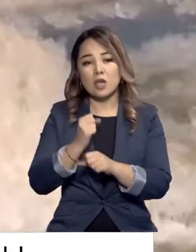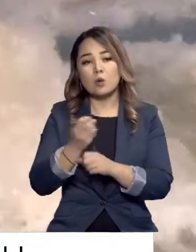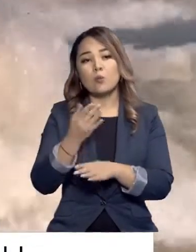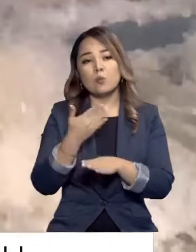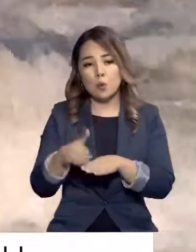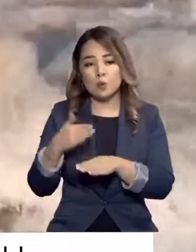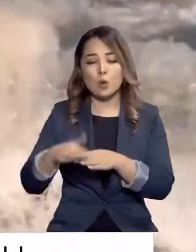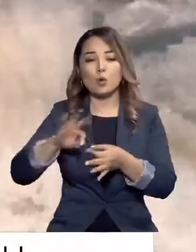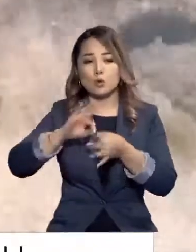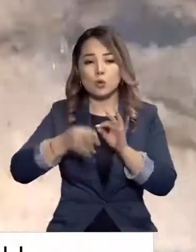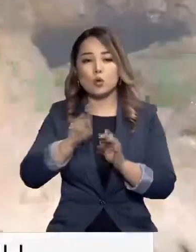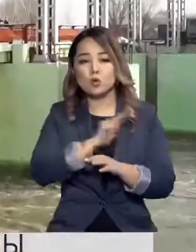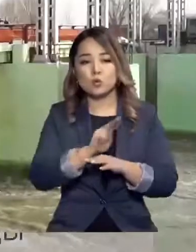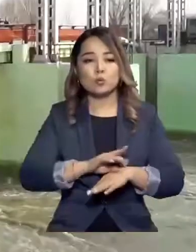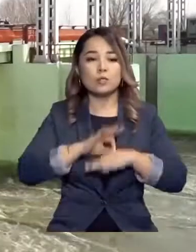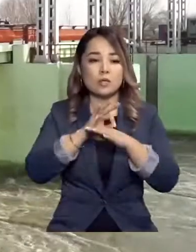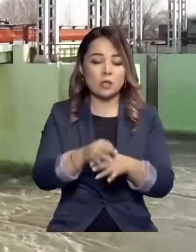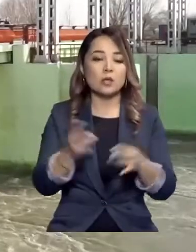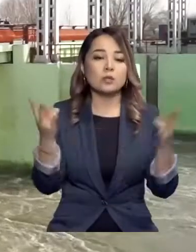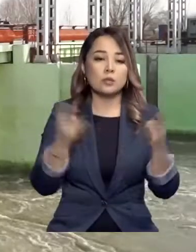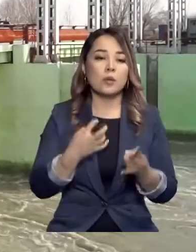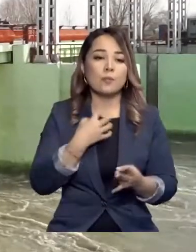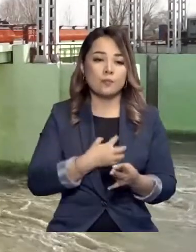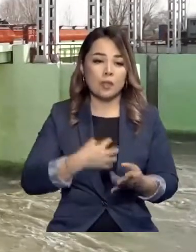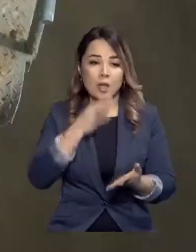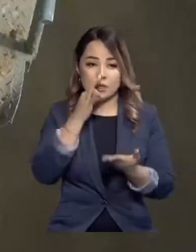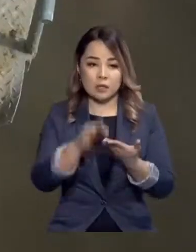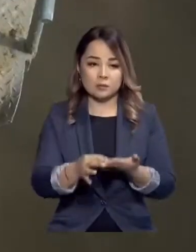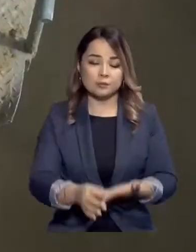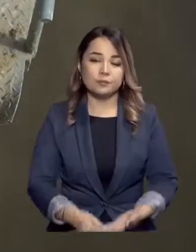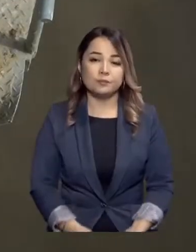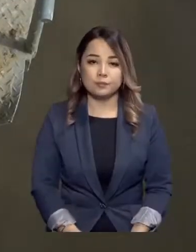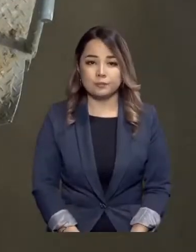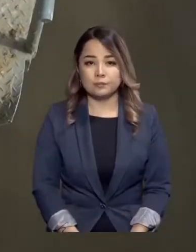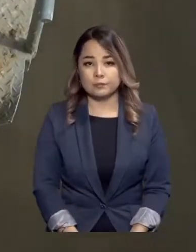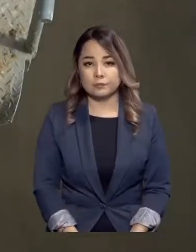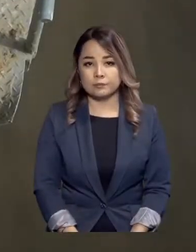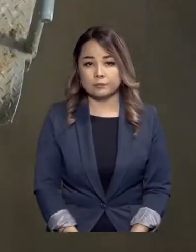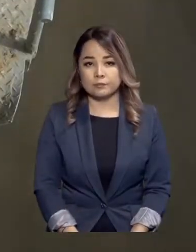әлде күрделі жөндеуді қажет етіп тұр. Қызылордадан Әділбек Серікұлы, Нұрлыбек Нұрмахан, ұлттық арна.